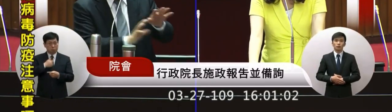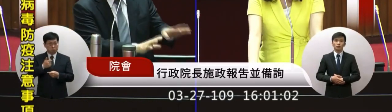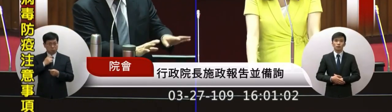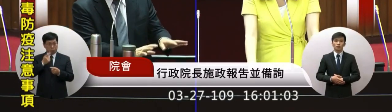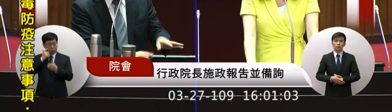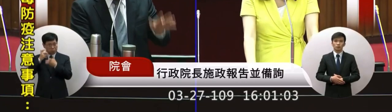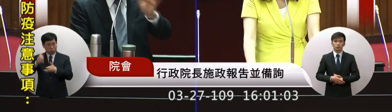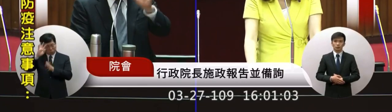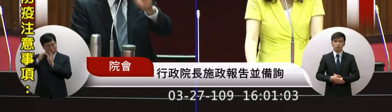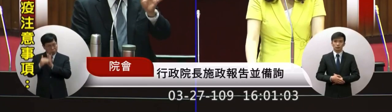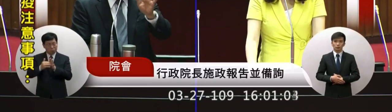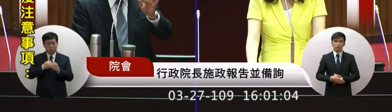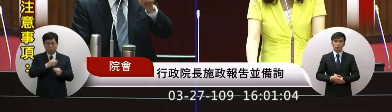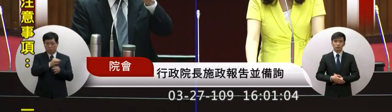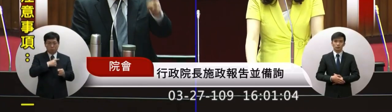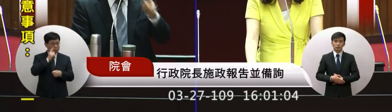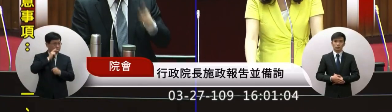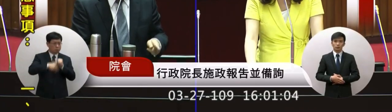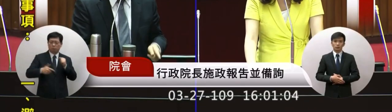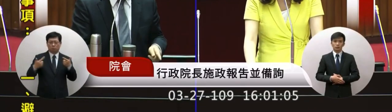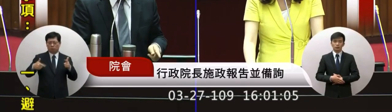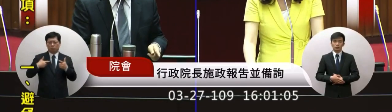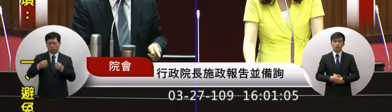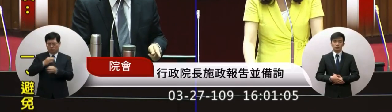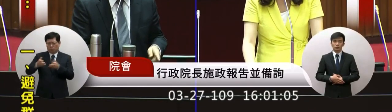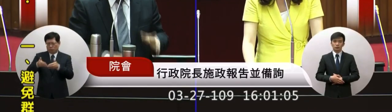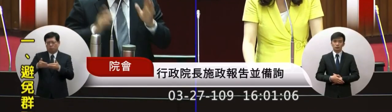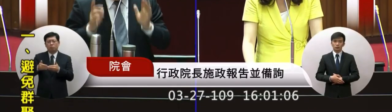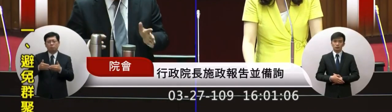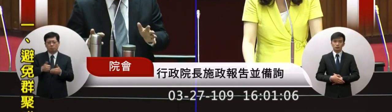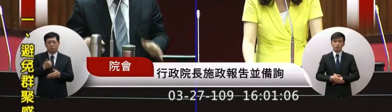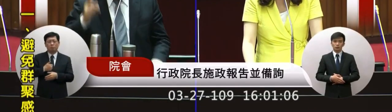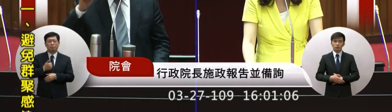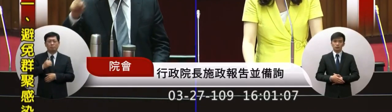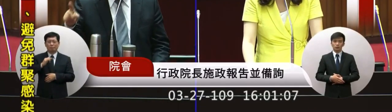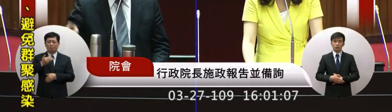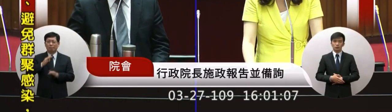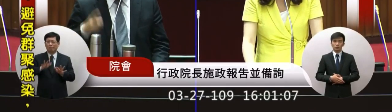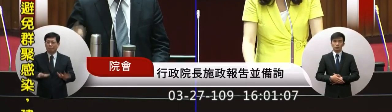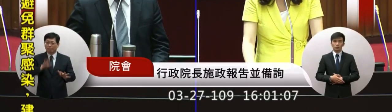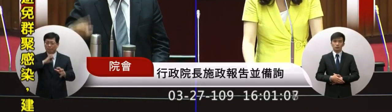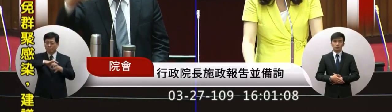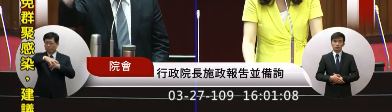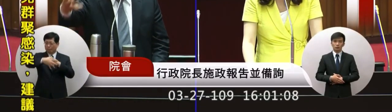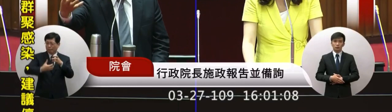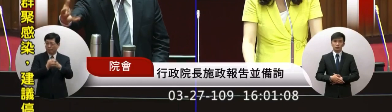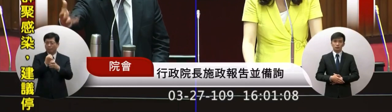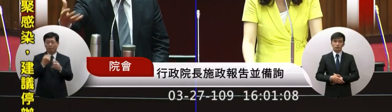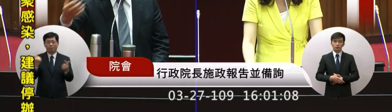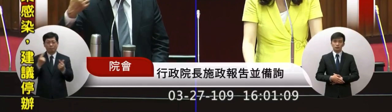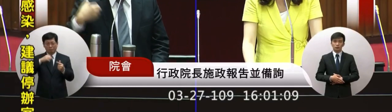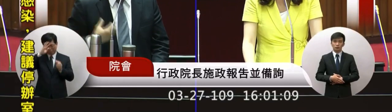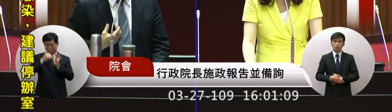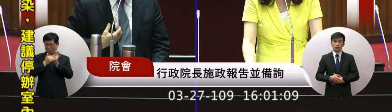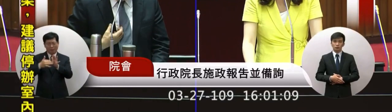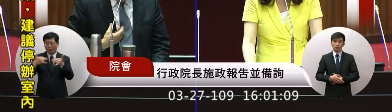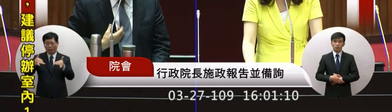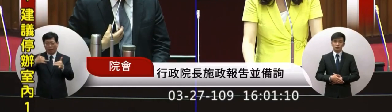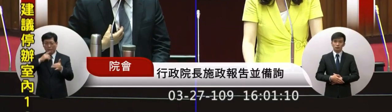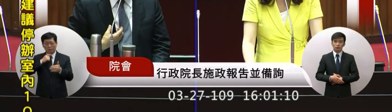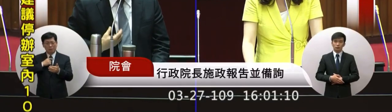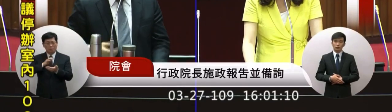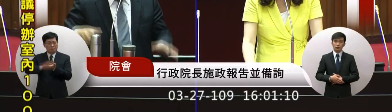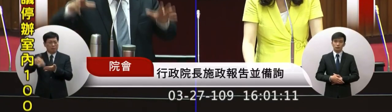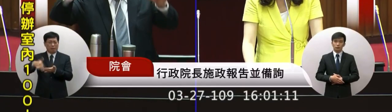重防疫不重经济？不敢这样，经济非常重要，只是现在全球连防疫都还看不见